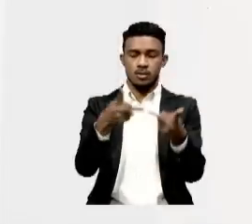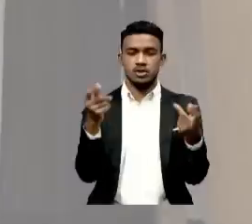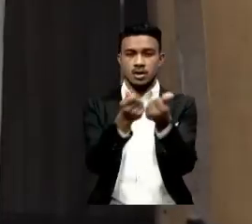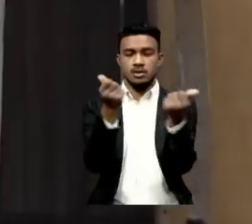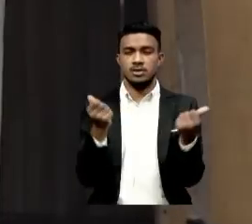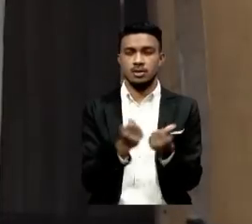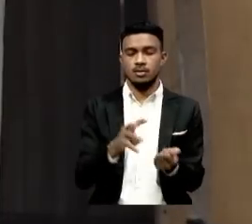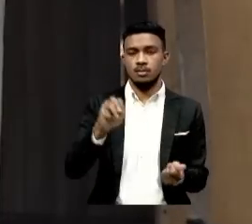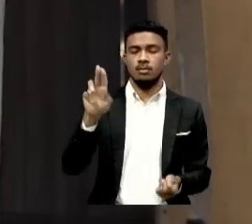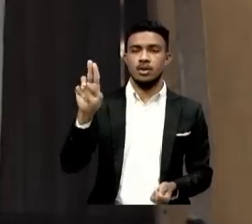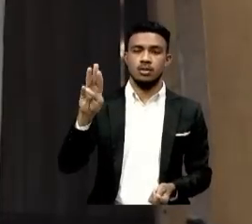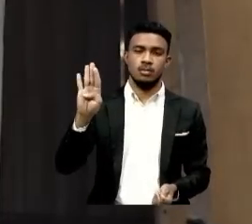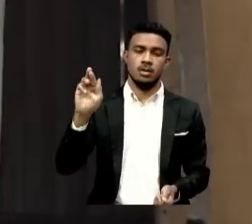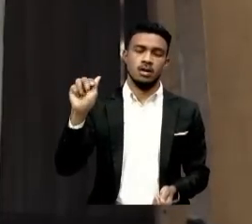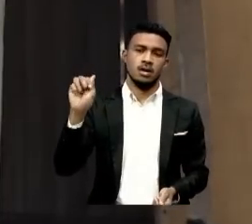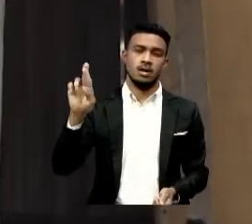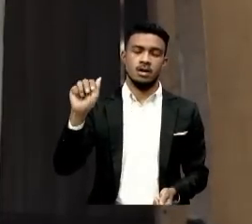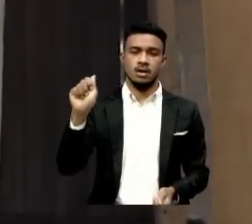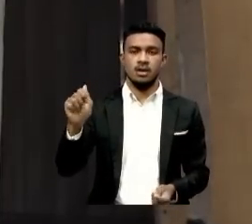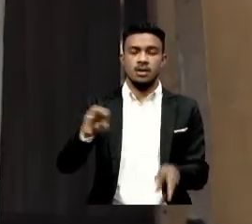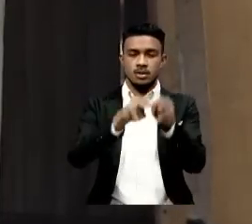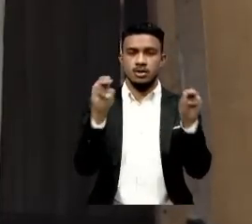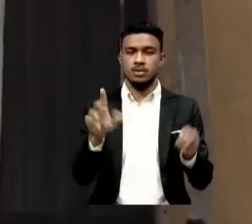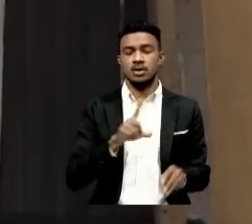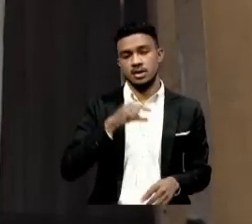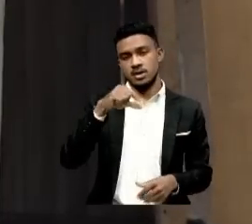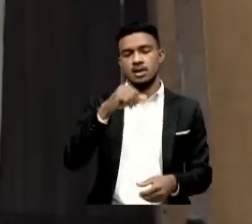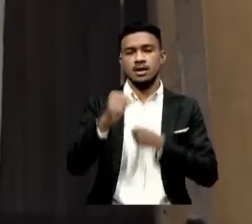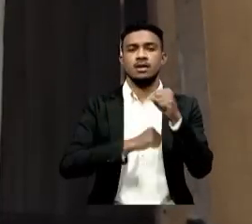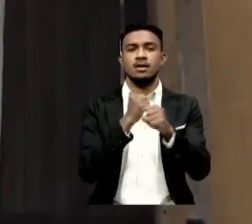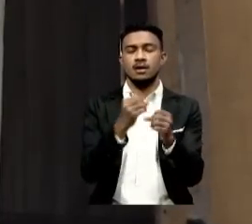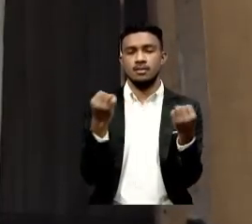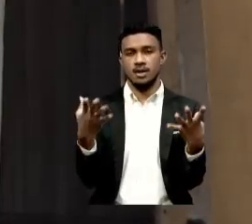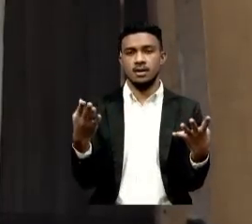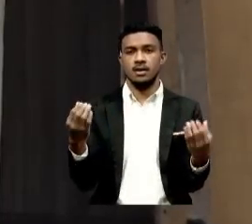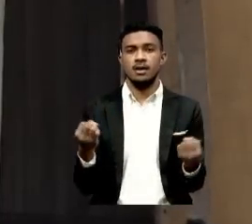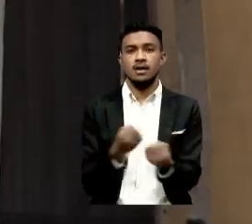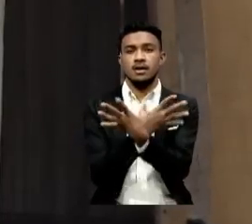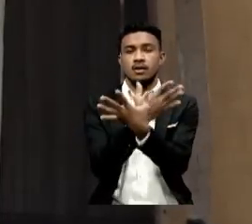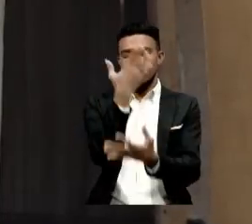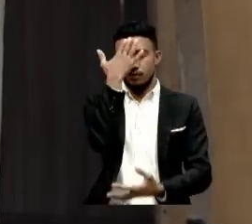Maubara, município Likisa ia tinam barak nelara. Trauma tambasa.